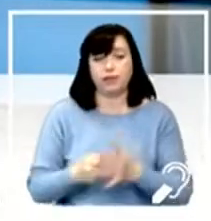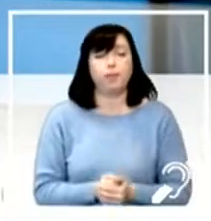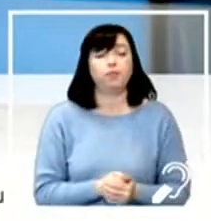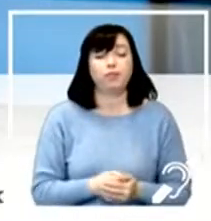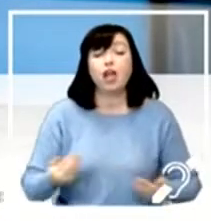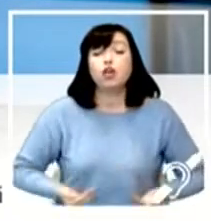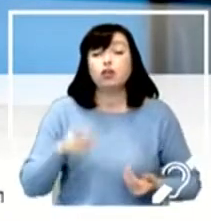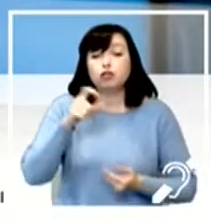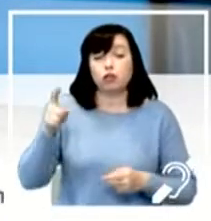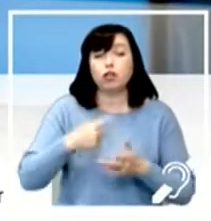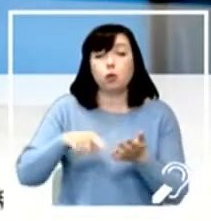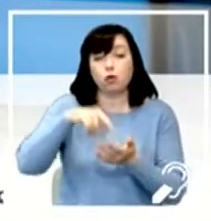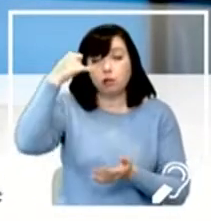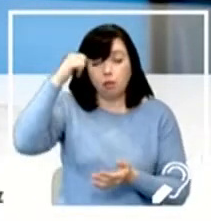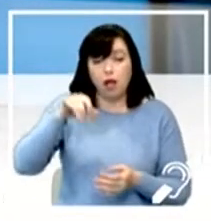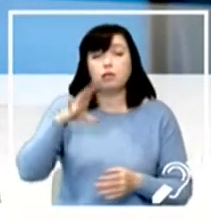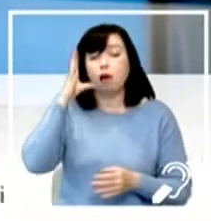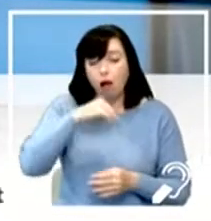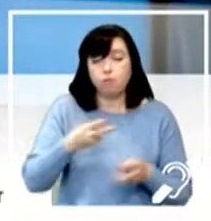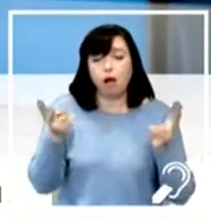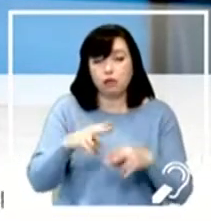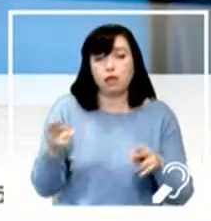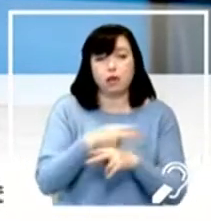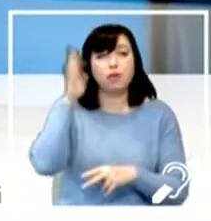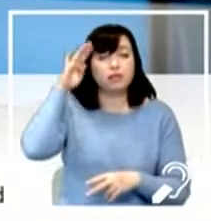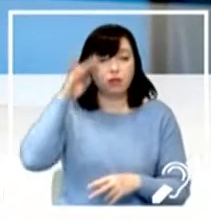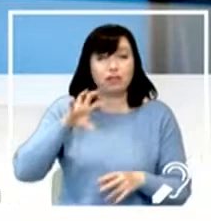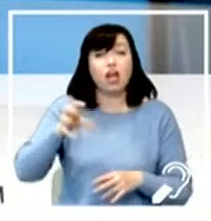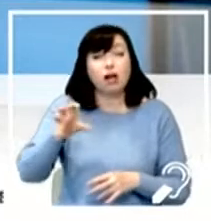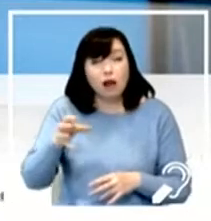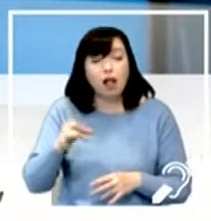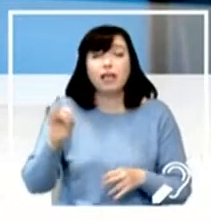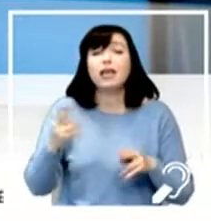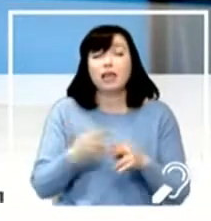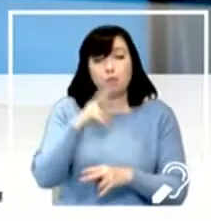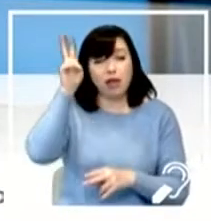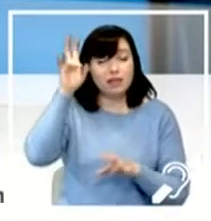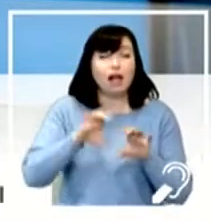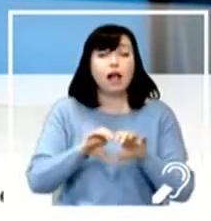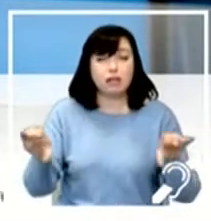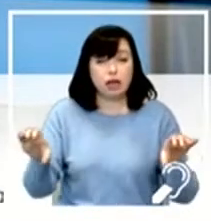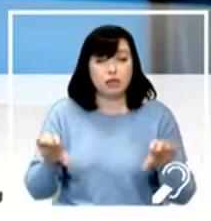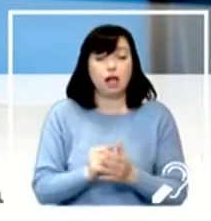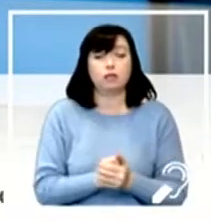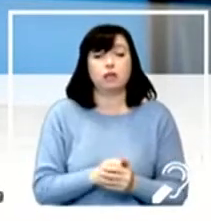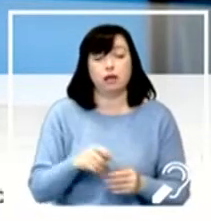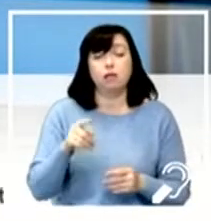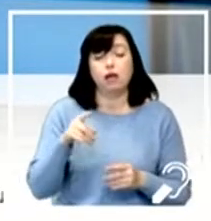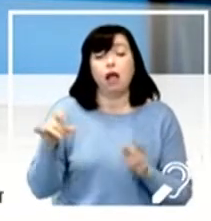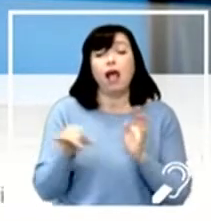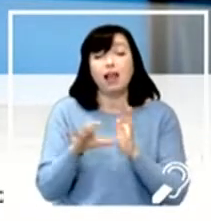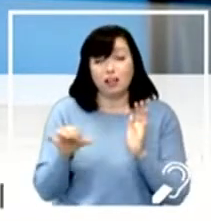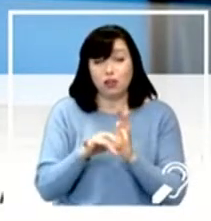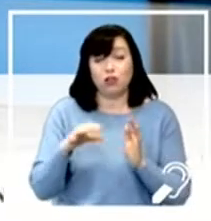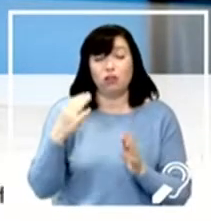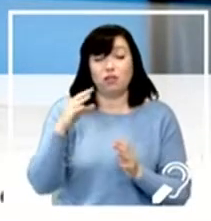Locuitorii municipiului Bălți ar putea rămâne de mâine fără apă potabilă la robinetă și fără serviciul de canalizare. Furnizorul de energie electrică